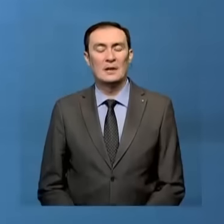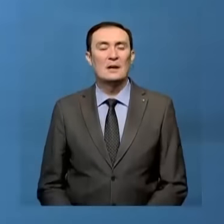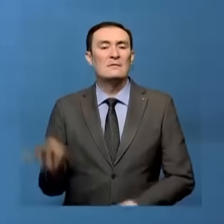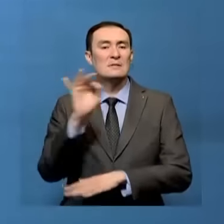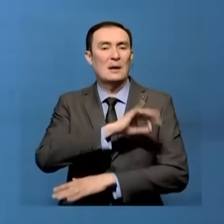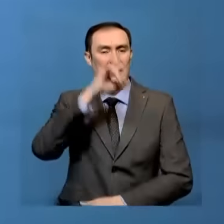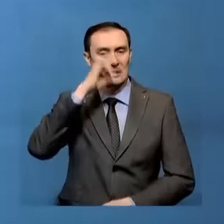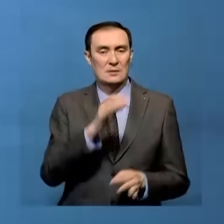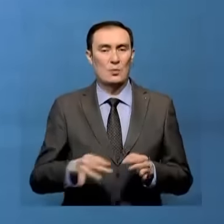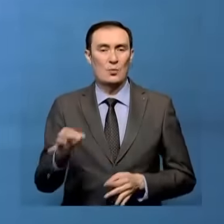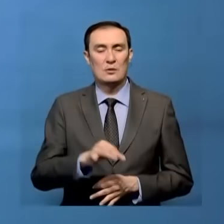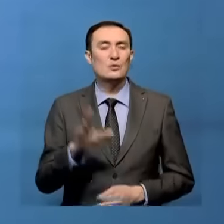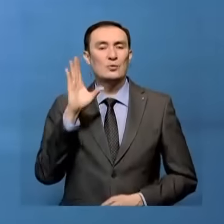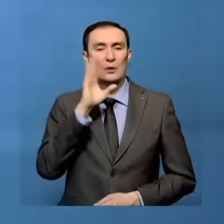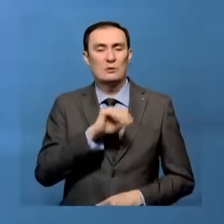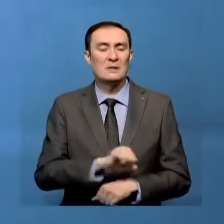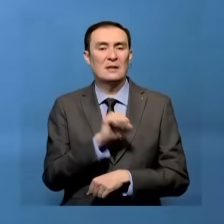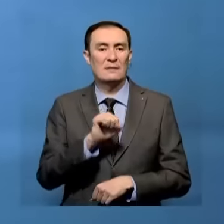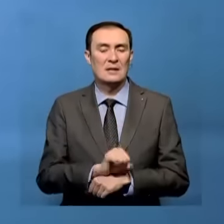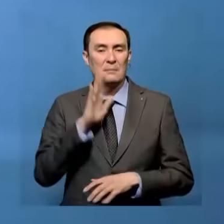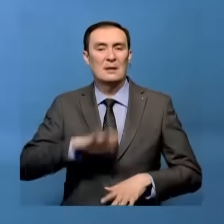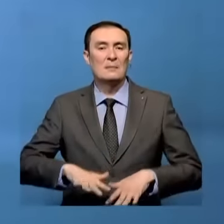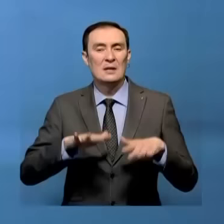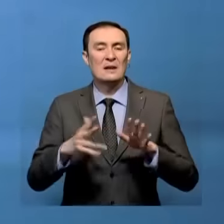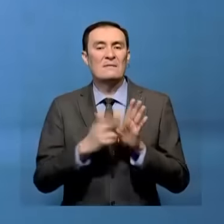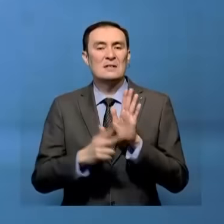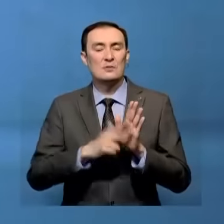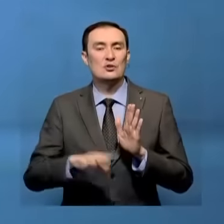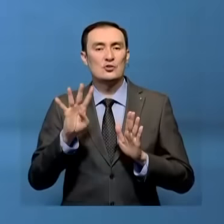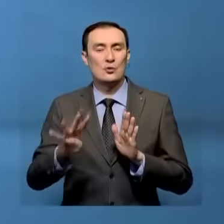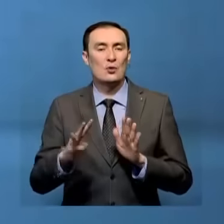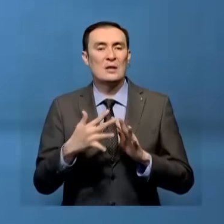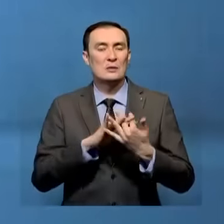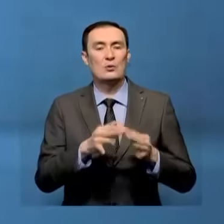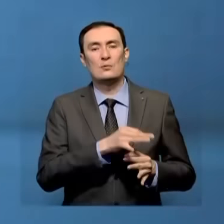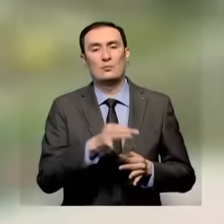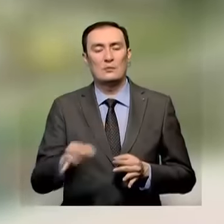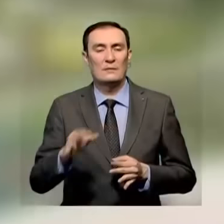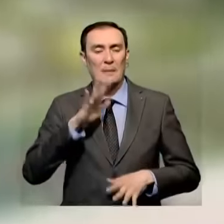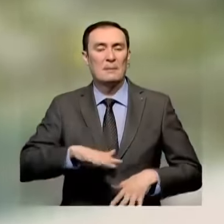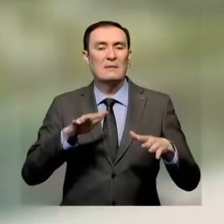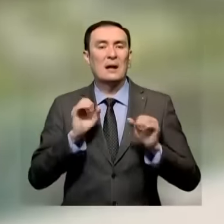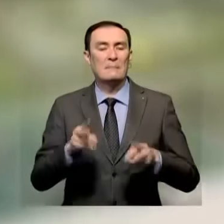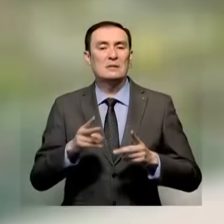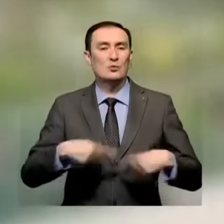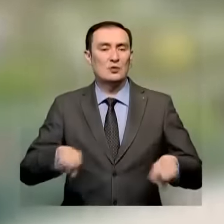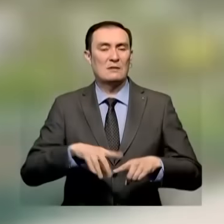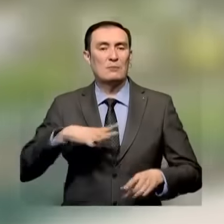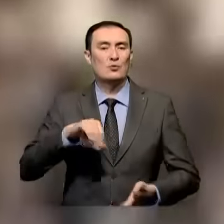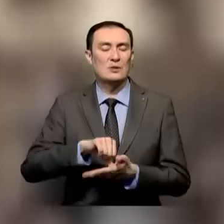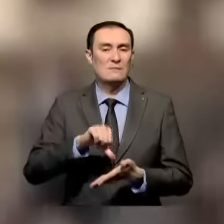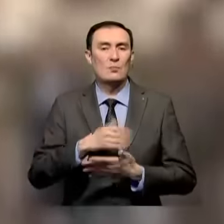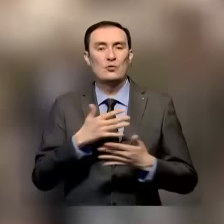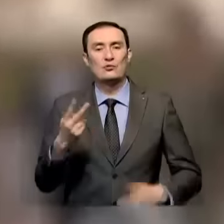В Западно-Казахстанской области удалось предотвратить подтопление 84 населенных пунктов. На паводкоопасных участках были